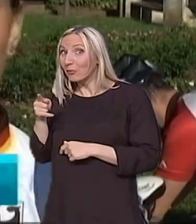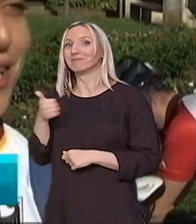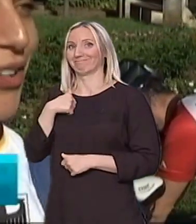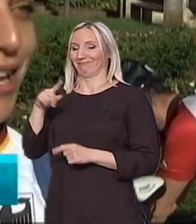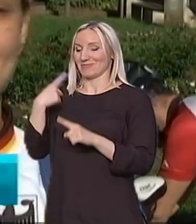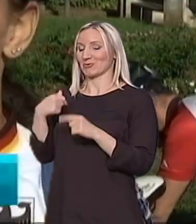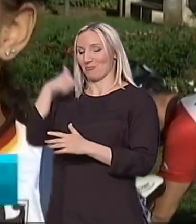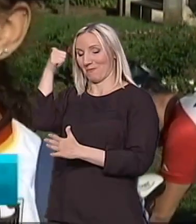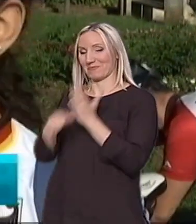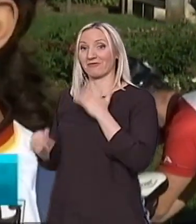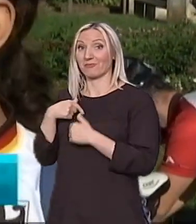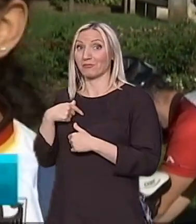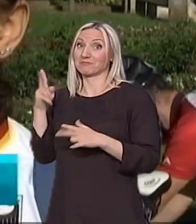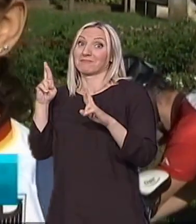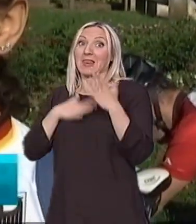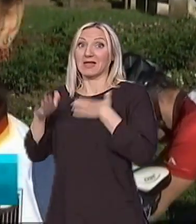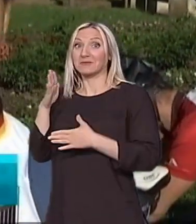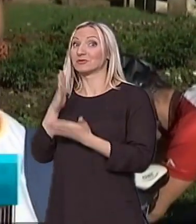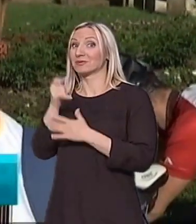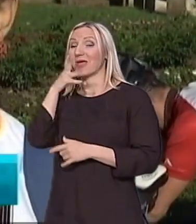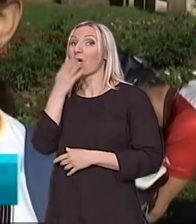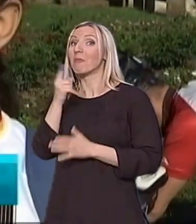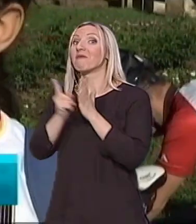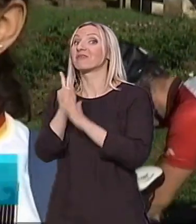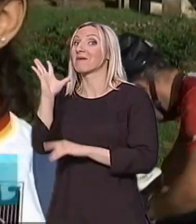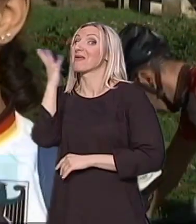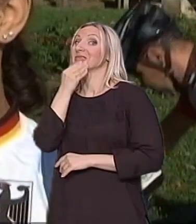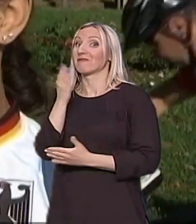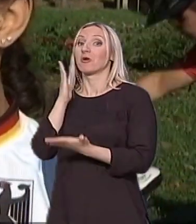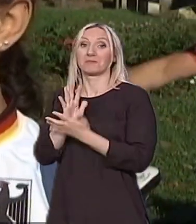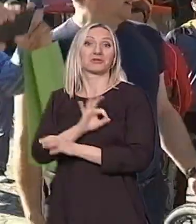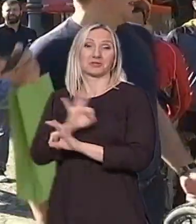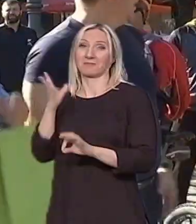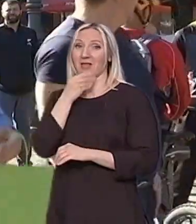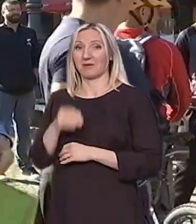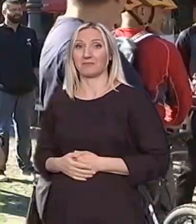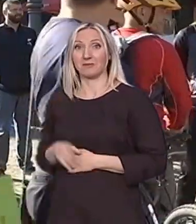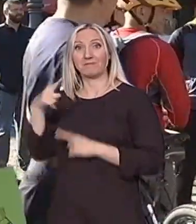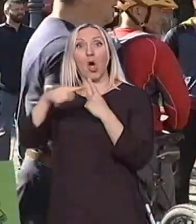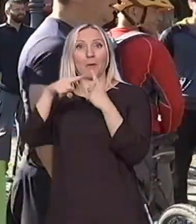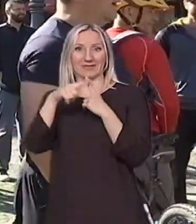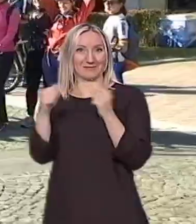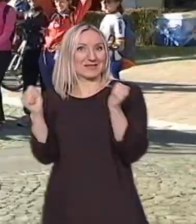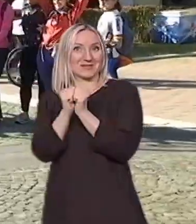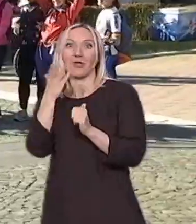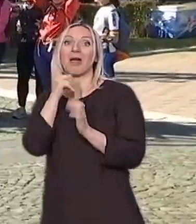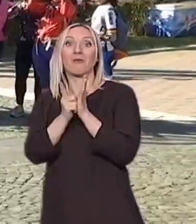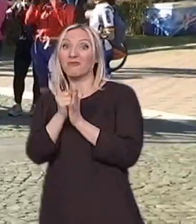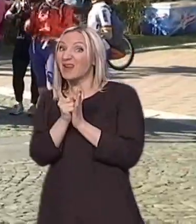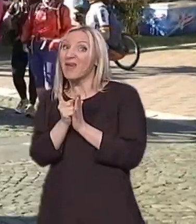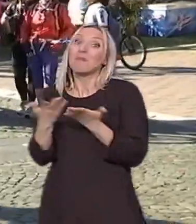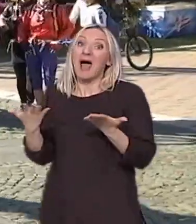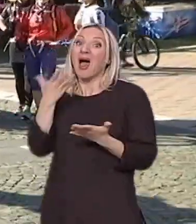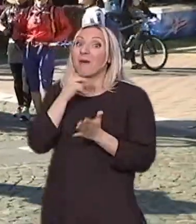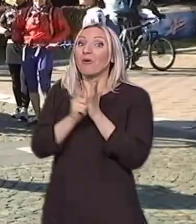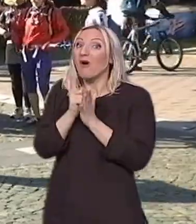sam, da. Ovdje tako da nam se će nam biti jako lepo i ovo vreme nam je divno, tako da trebao bi da bude sve opet u redu. Optimizam ide uz lepo vreme, a ono će